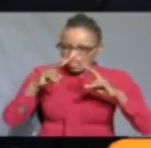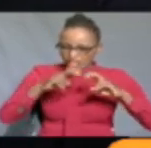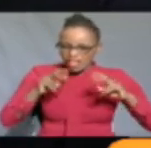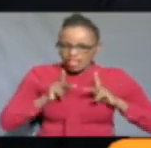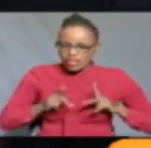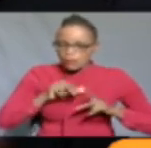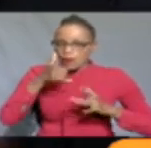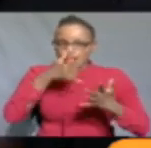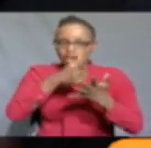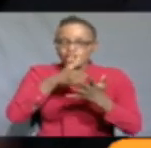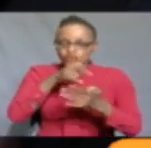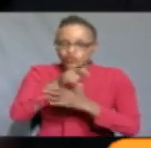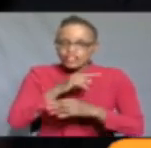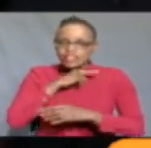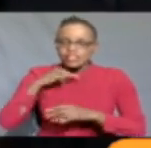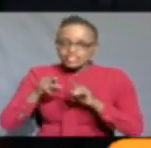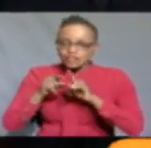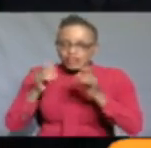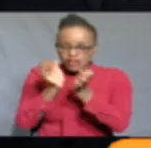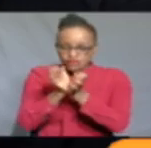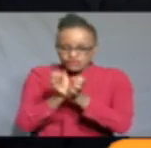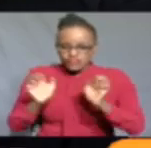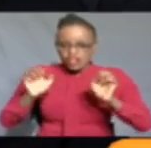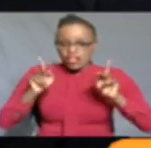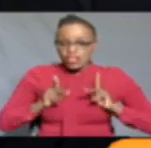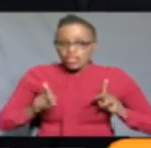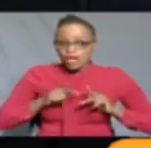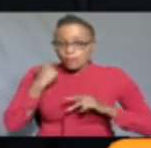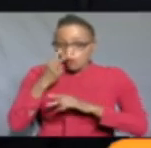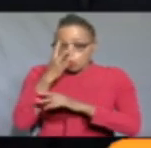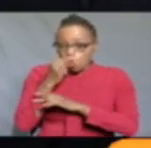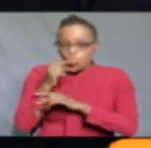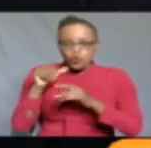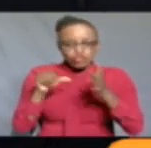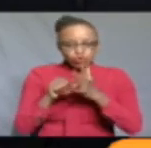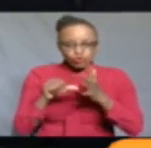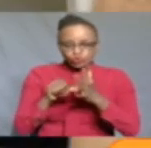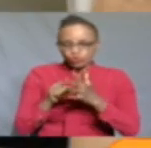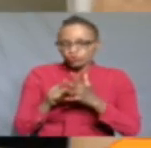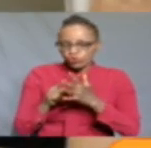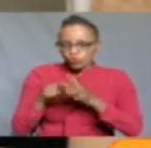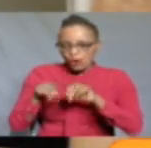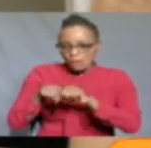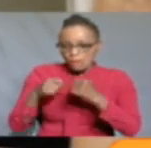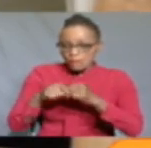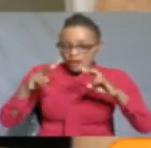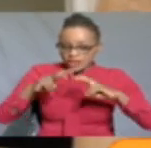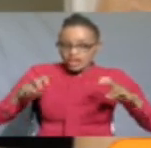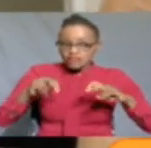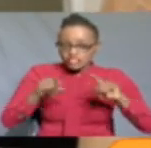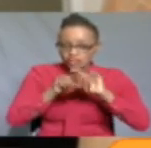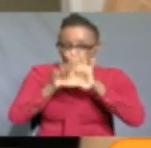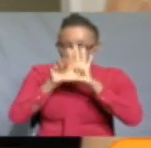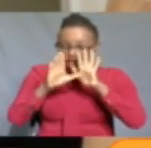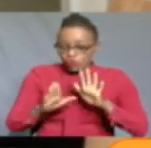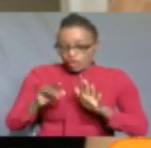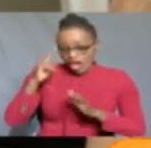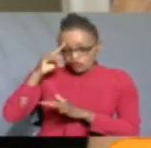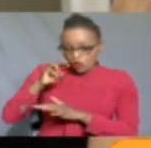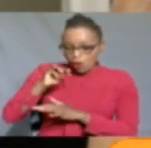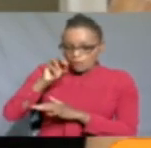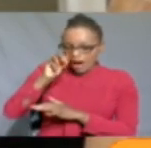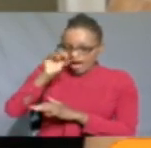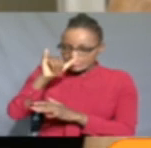wahusika wengine, na kwa kuachiliwa huru kwa watuhumiwa kutatatiza uchunguzi. Hata hivyo, wakili wa Omung’ala